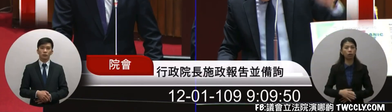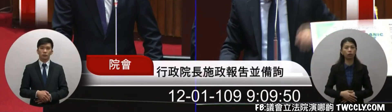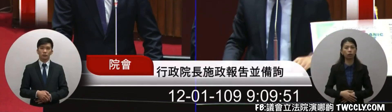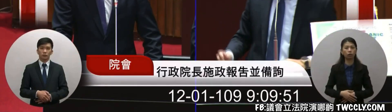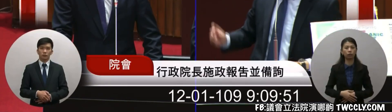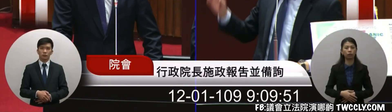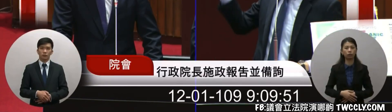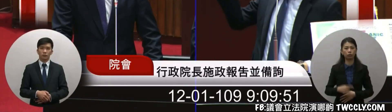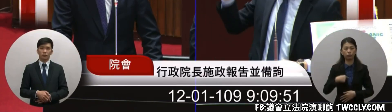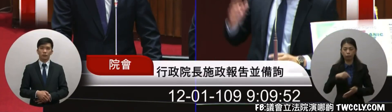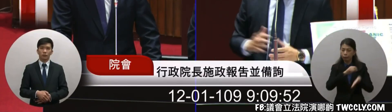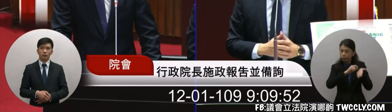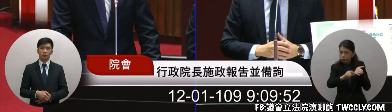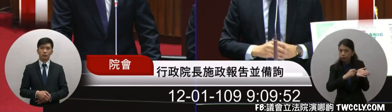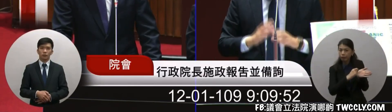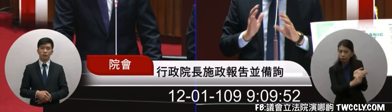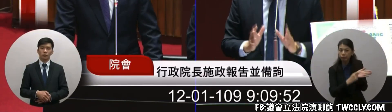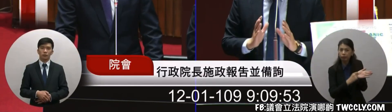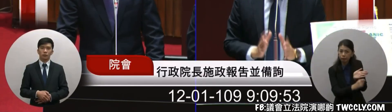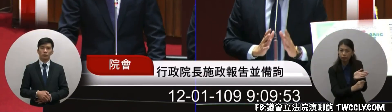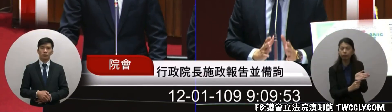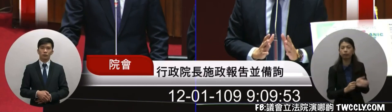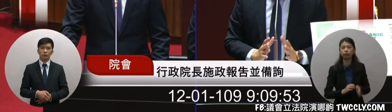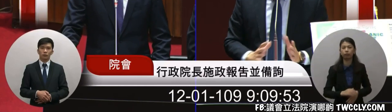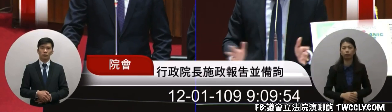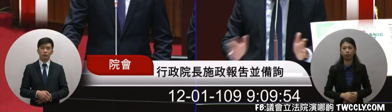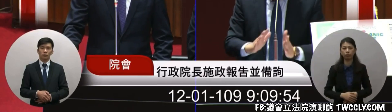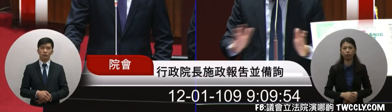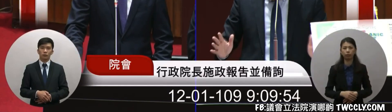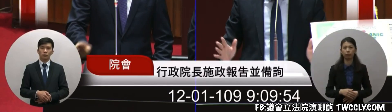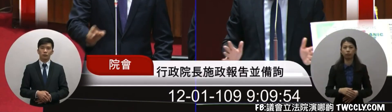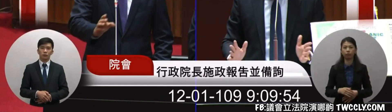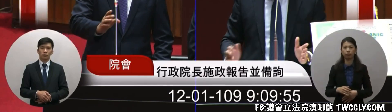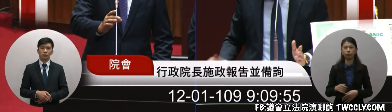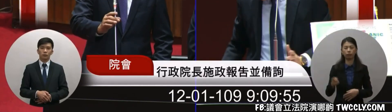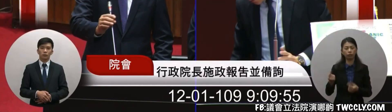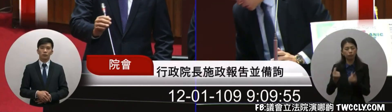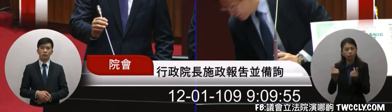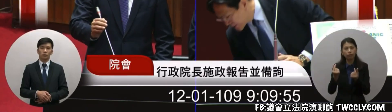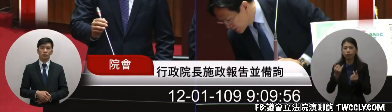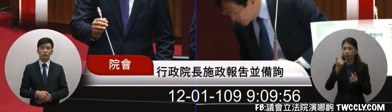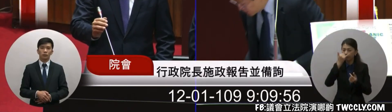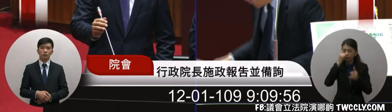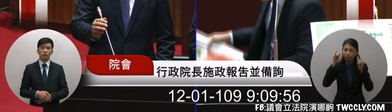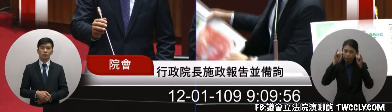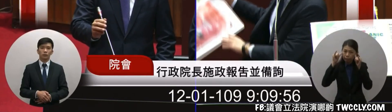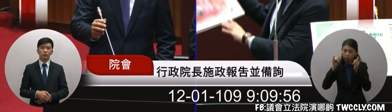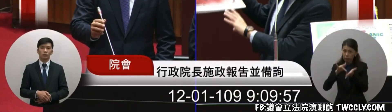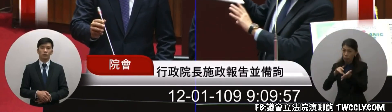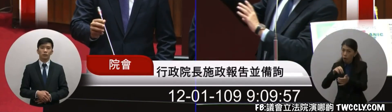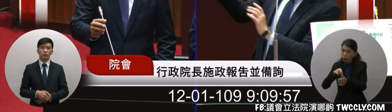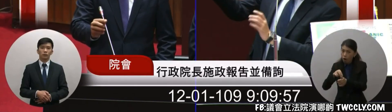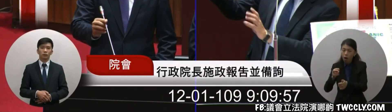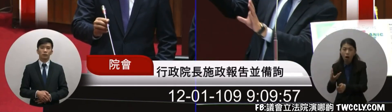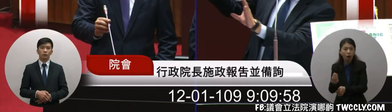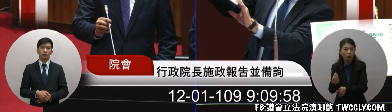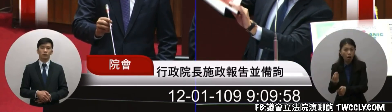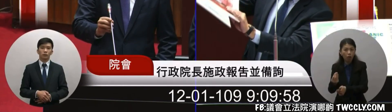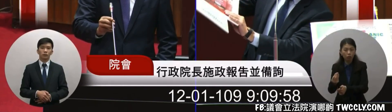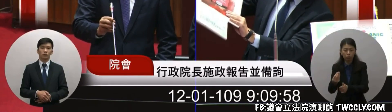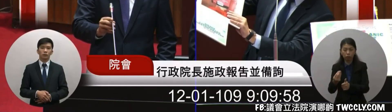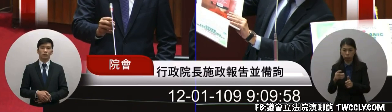它 highlight 起来哈。就是直接它没有莱克多巴胺，像这个培根的这样子的包装。那我们昨天哈，连同仁还特